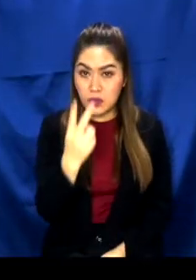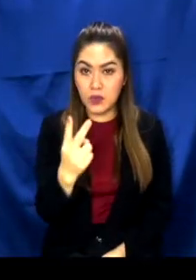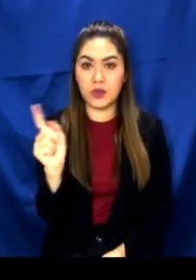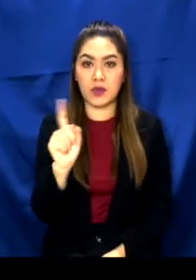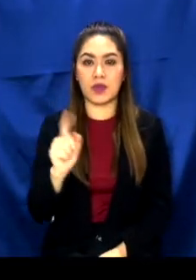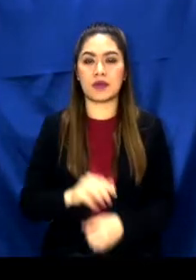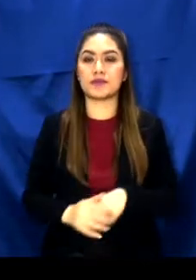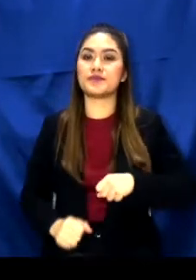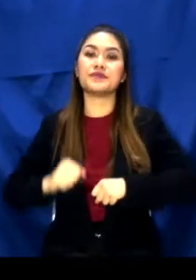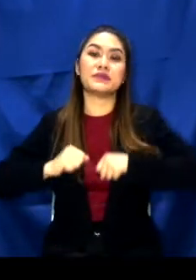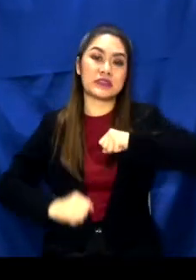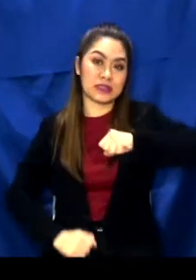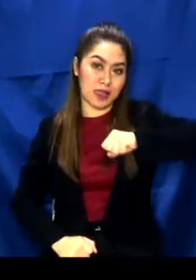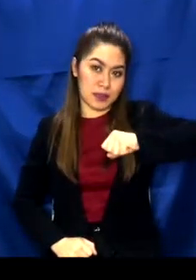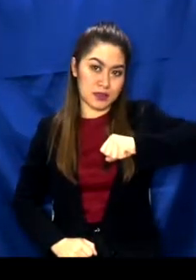างด้านซ้ายมือค่ะ